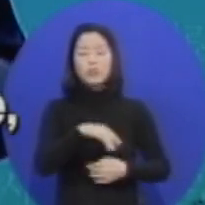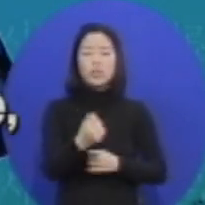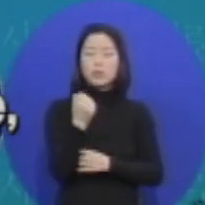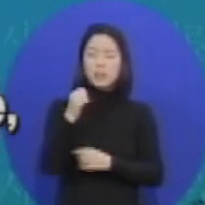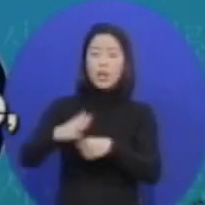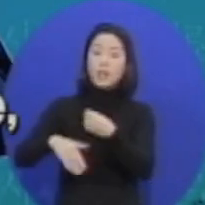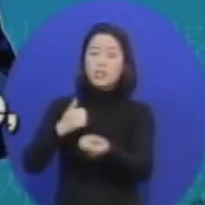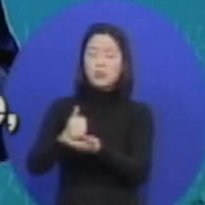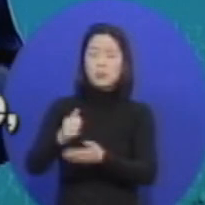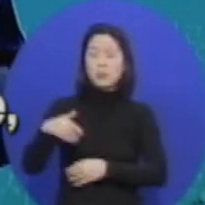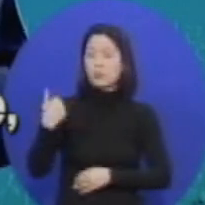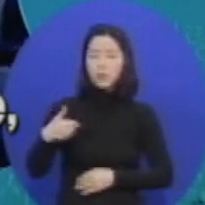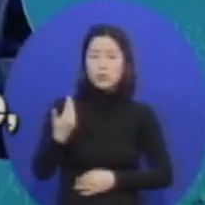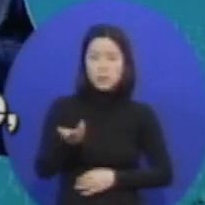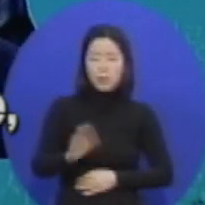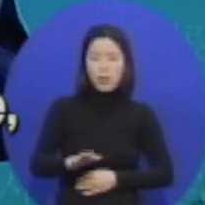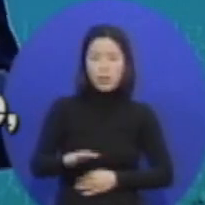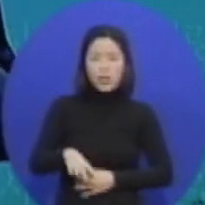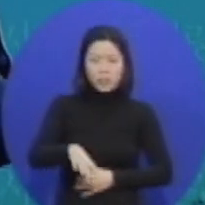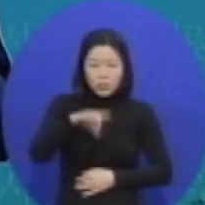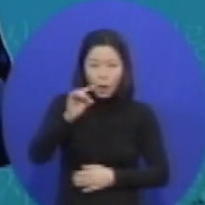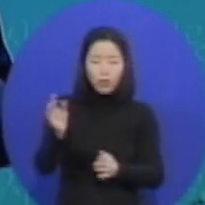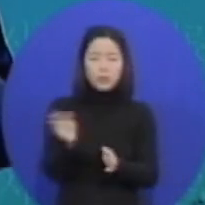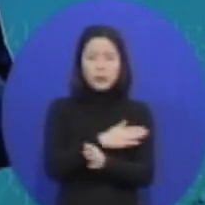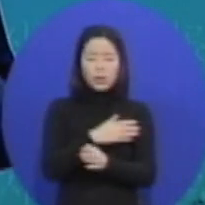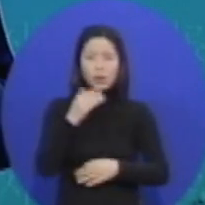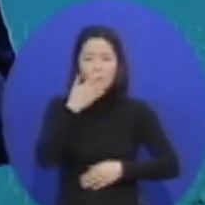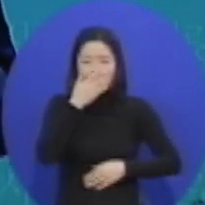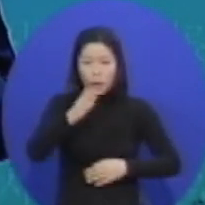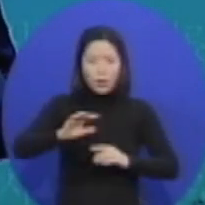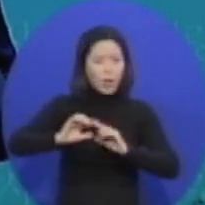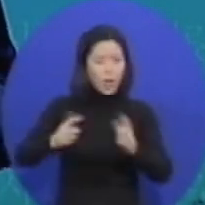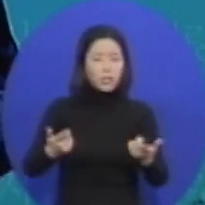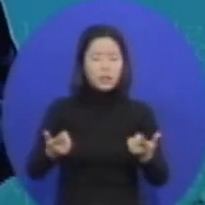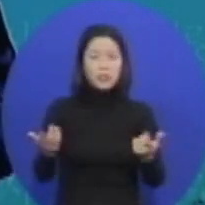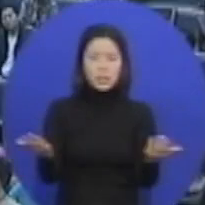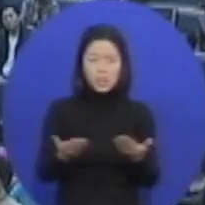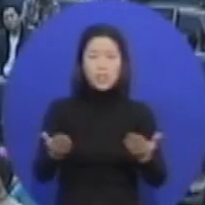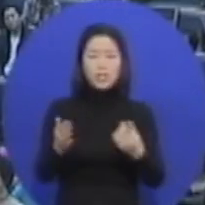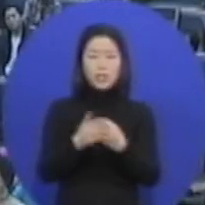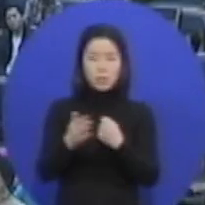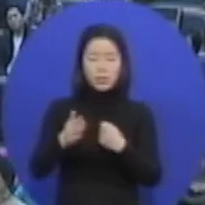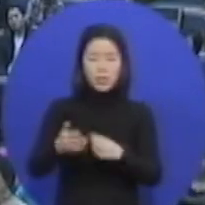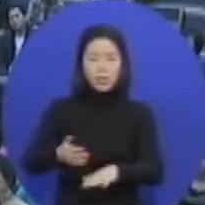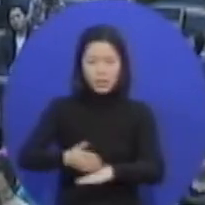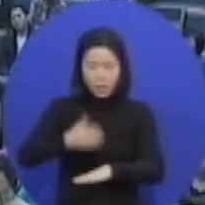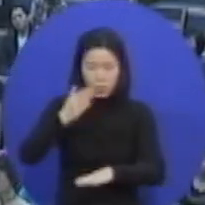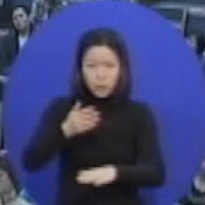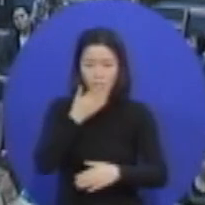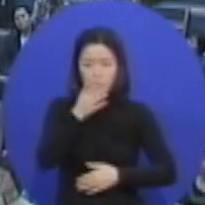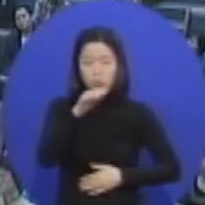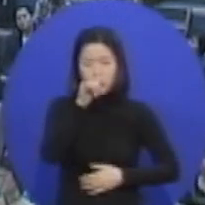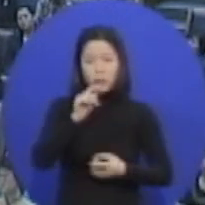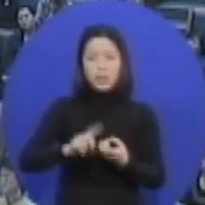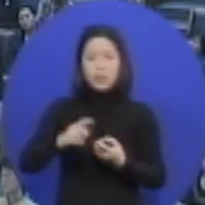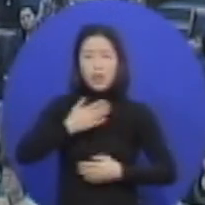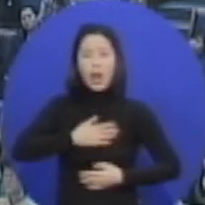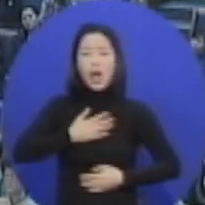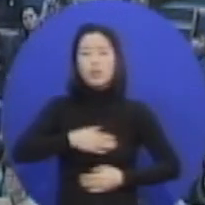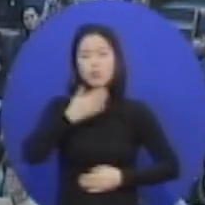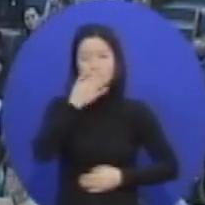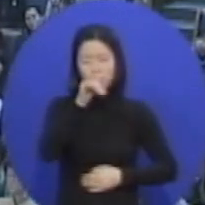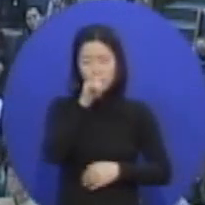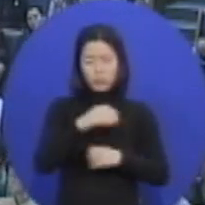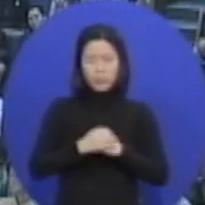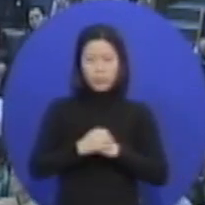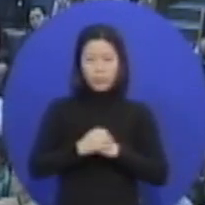제가 그때 불가능한 일처럼 느껴지는 어려운 일도 감사할 수 있는 거구나 하는 걸 알았어요 그리고